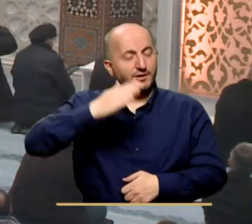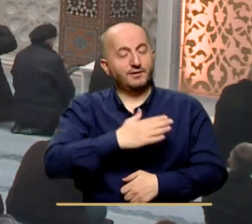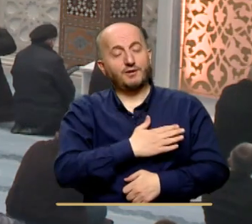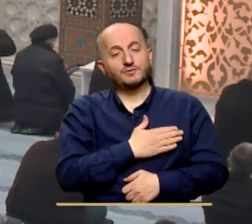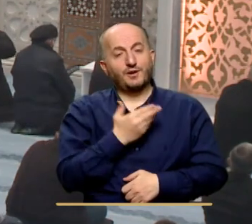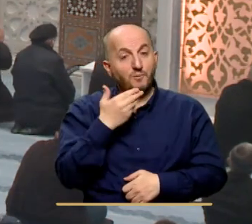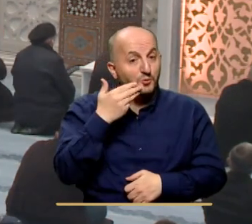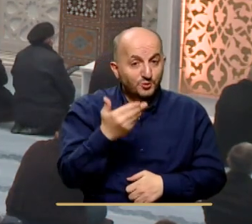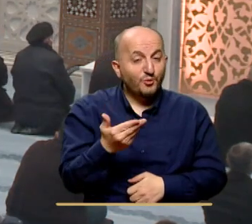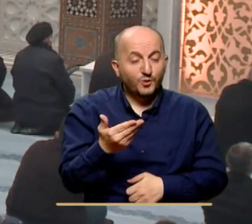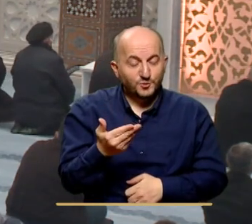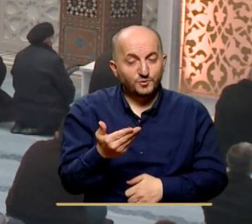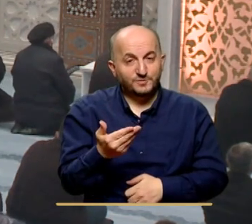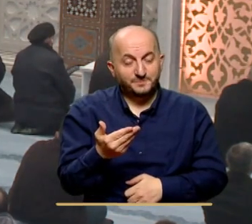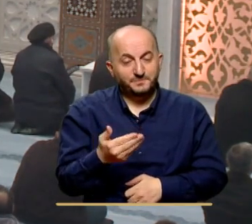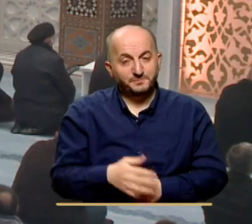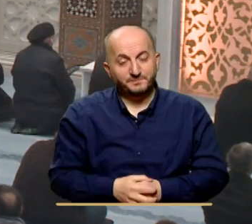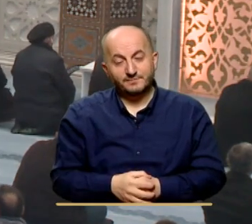sellem buyuruyordu ya: